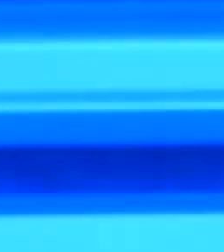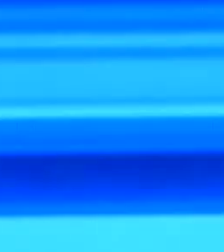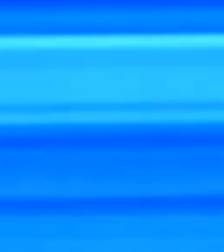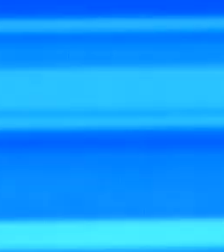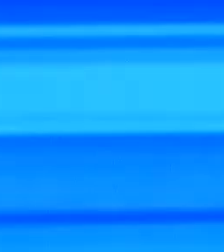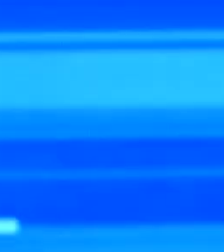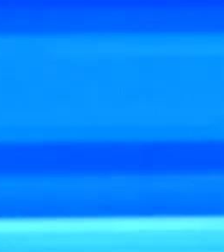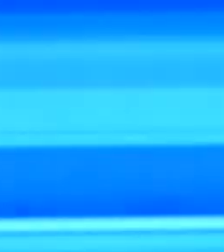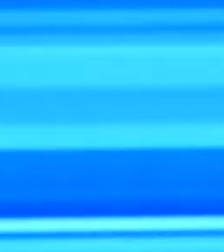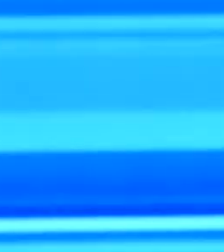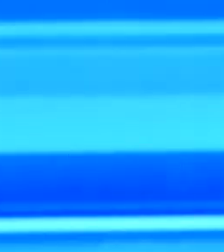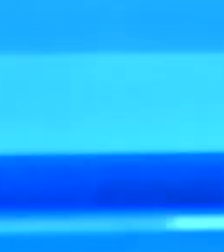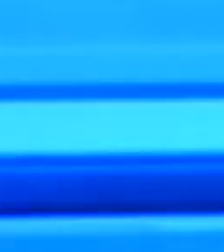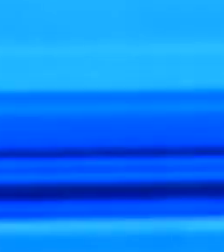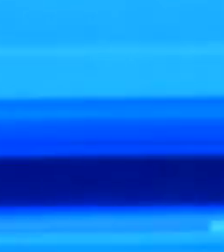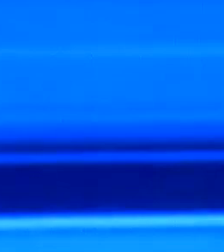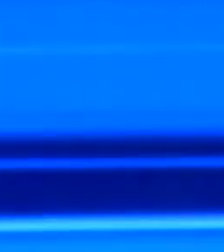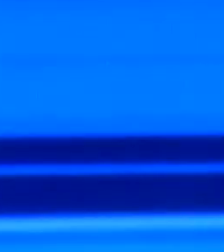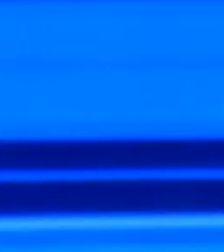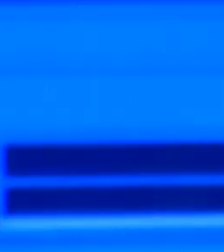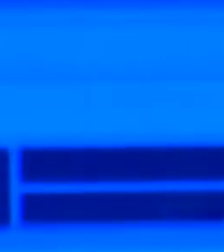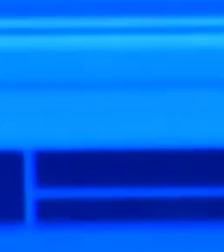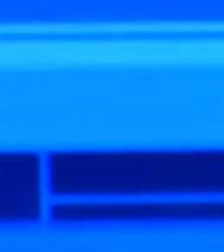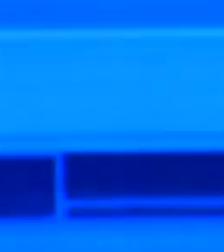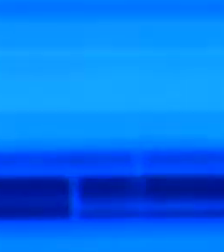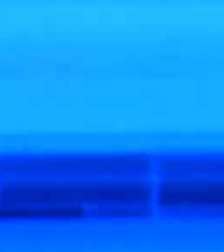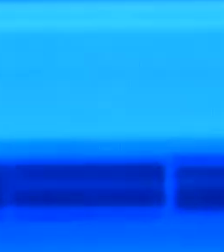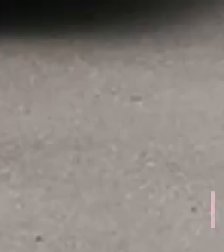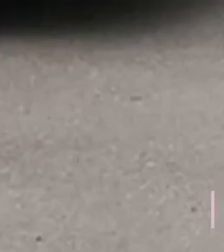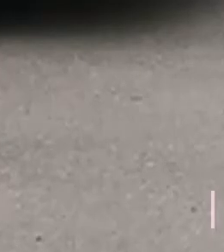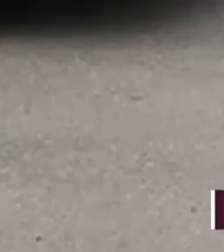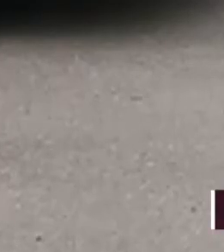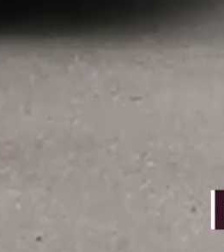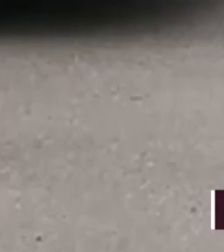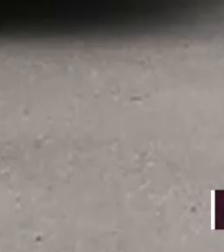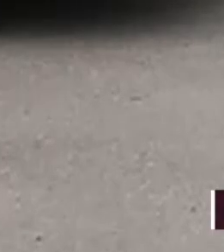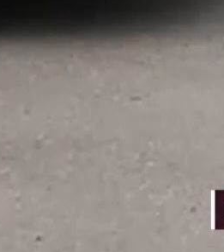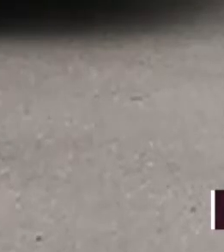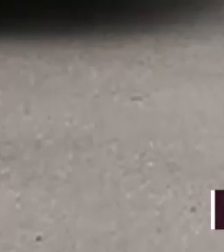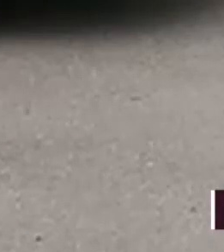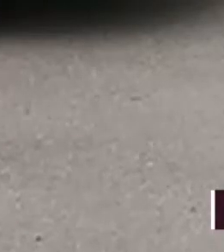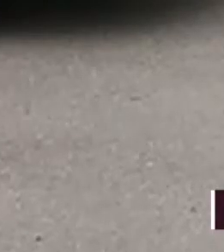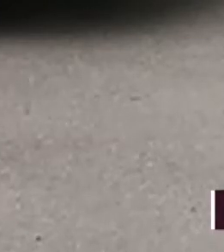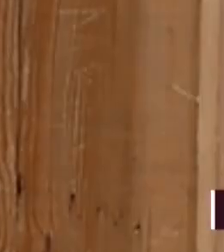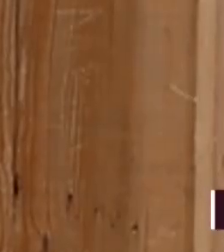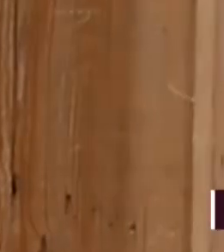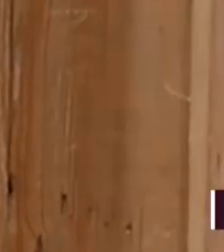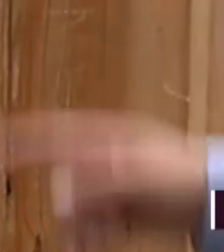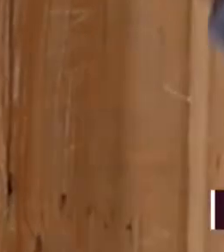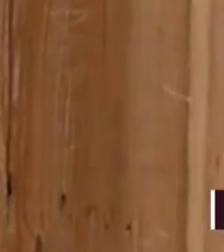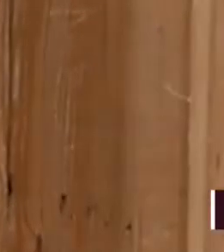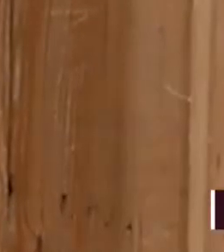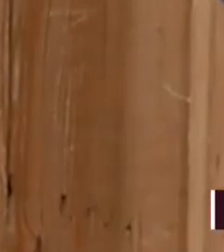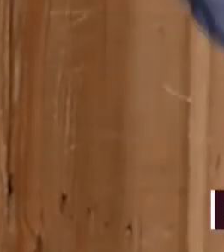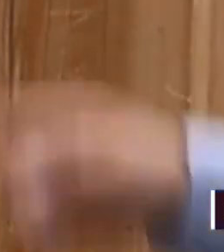Модульдер Бостандық және Медеу аудандарында келесі аптада орнатылмақ. Атап айтқанда, шетелдік қонақтарға көмек көрсететін шағын пункттер